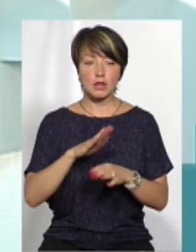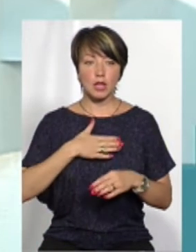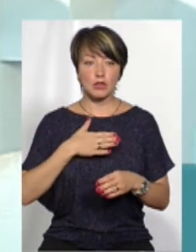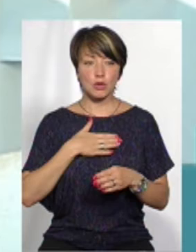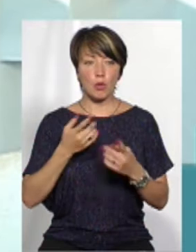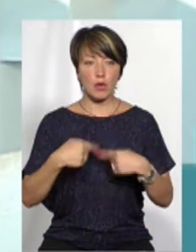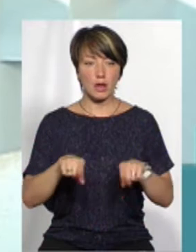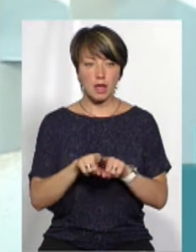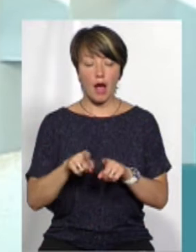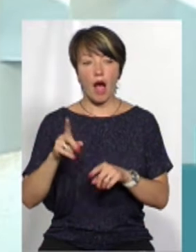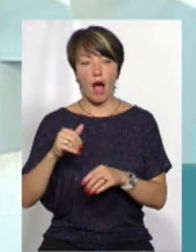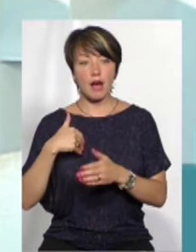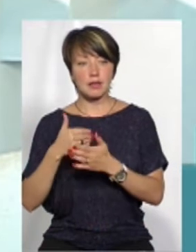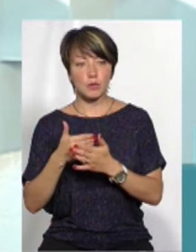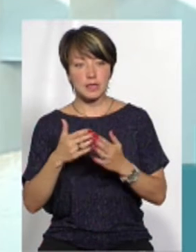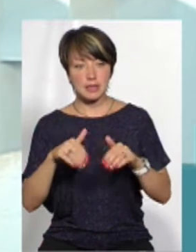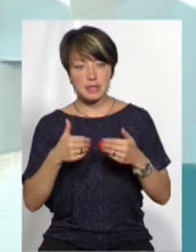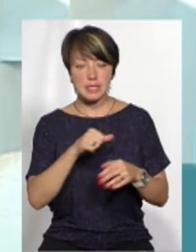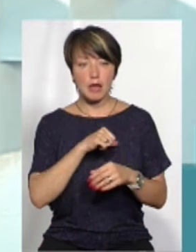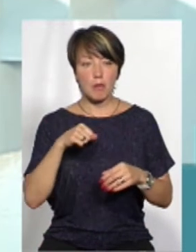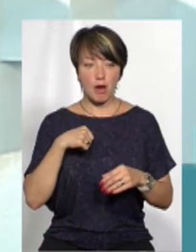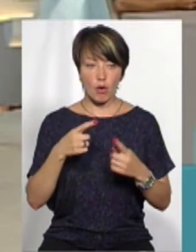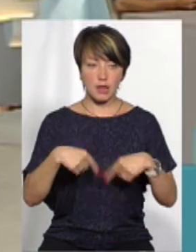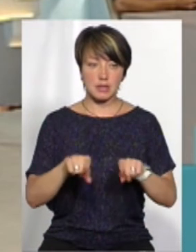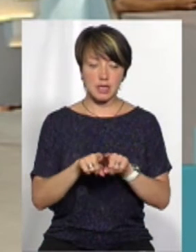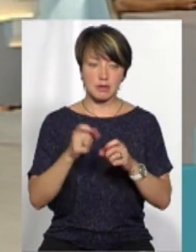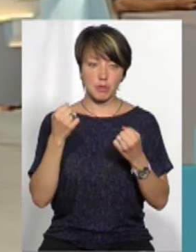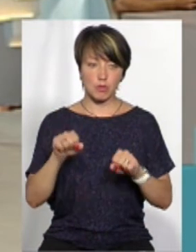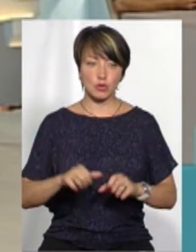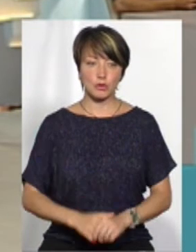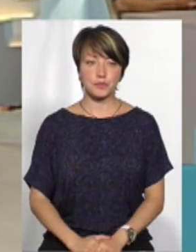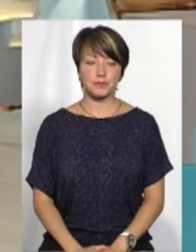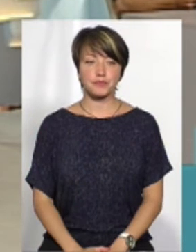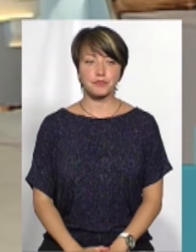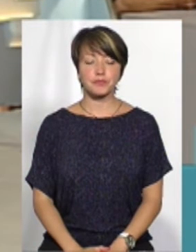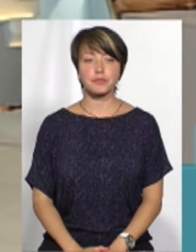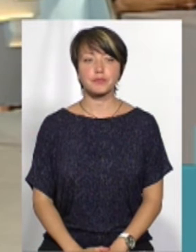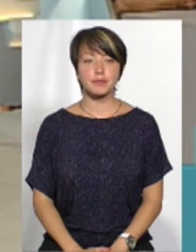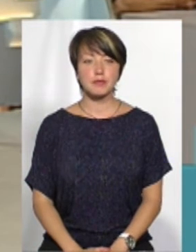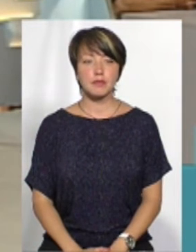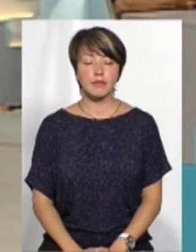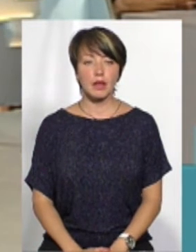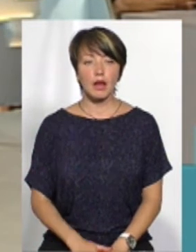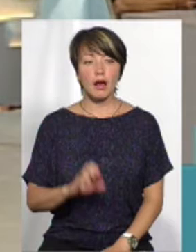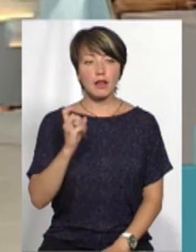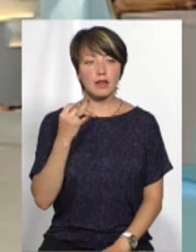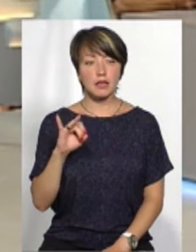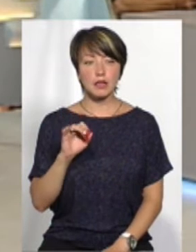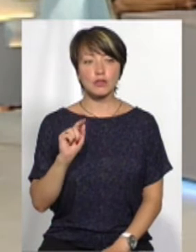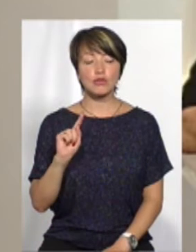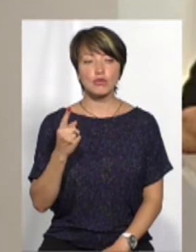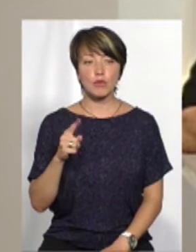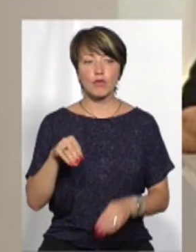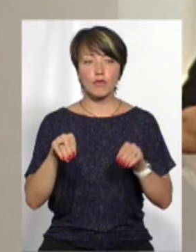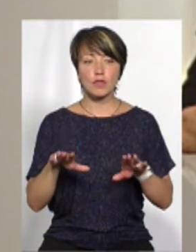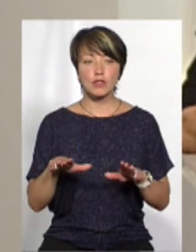виконавчі органи, а у громадських ініціативах здійснює сама громадська організація, яка стала переможцем. Зрозуміло. Андрію, а чому ви